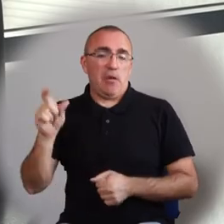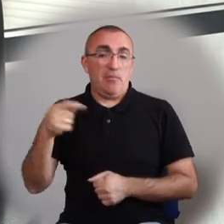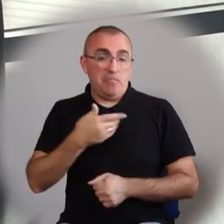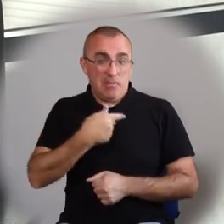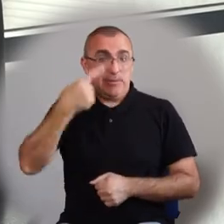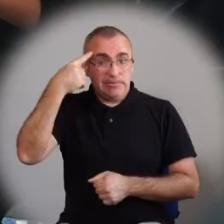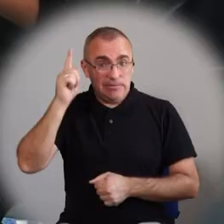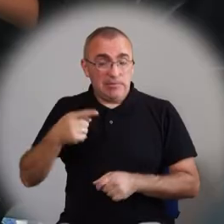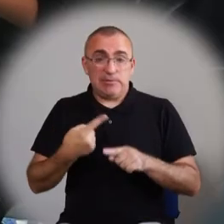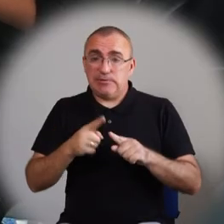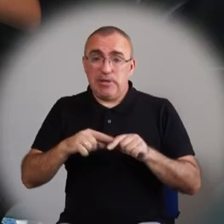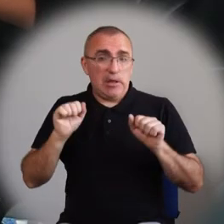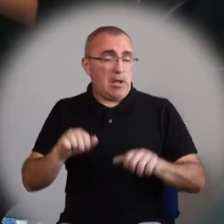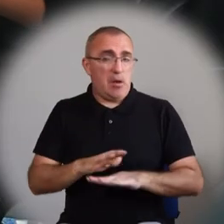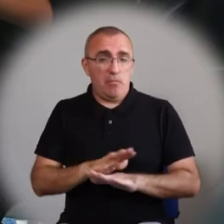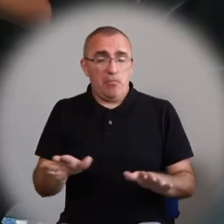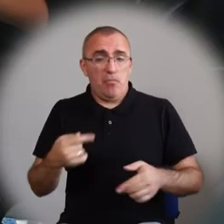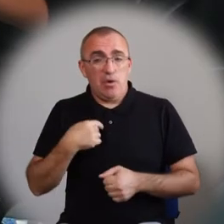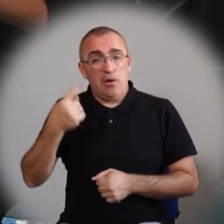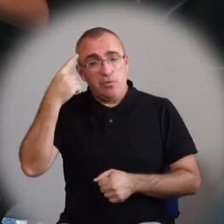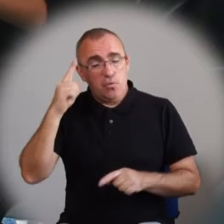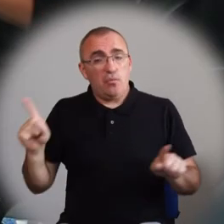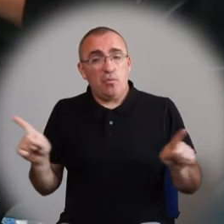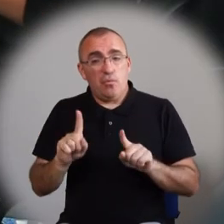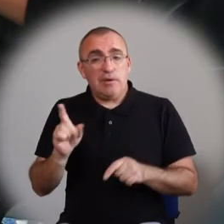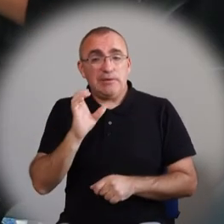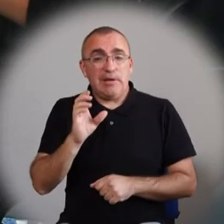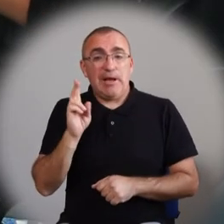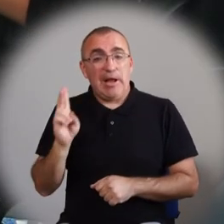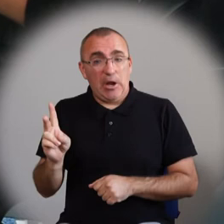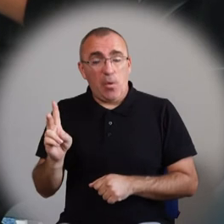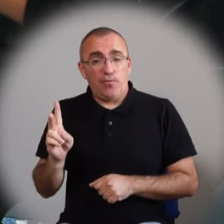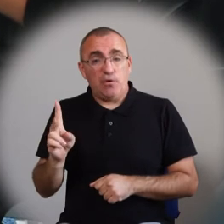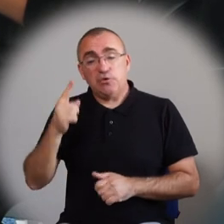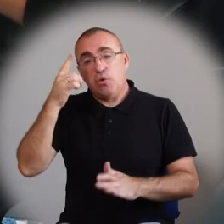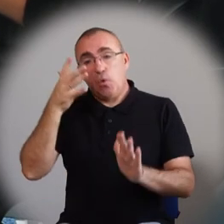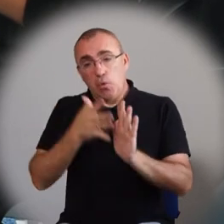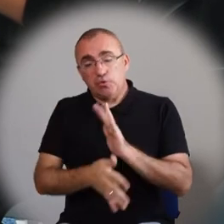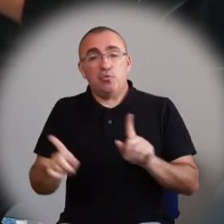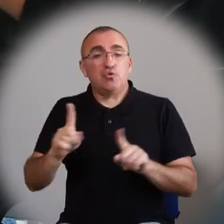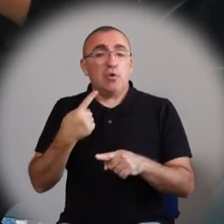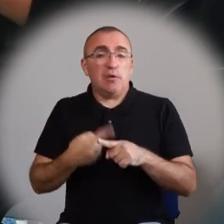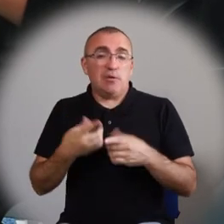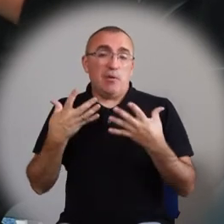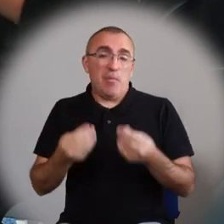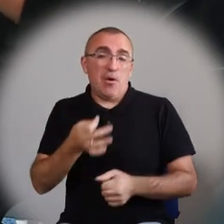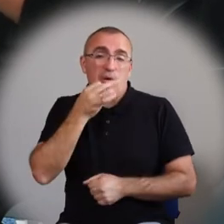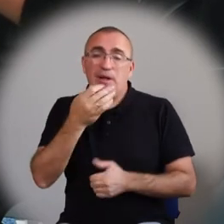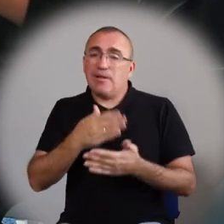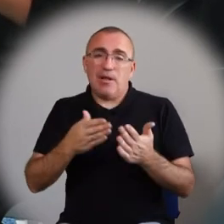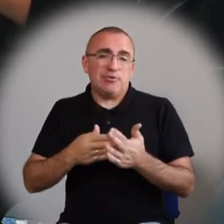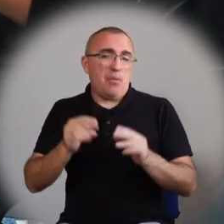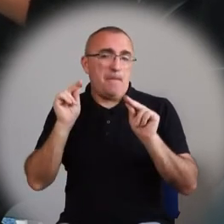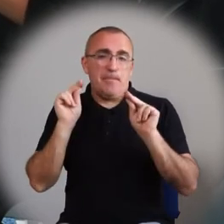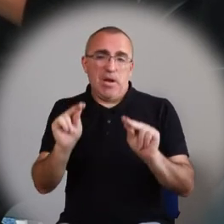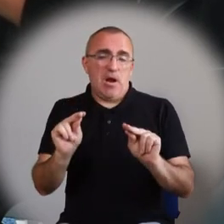залишався бізнесменом. Ми то знаємо, що це в принципі неможливо. І я думаю, що і Степан Кирилович розуміє, що це,